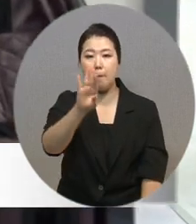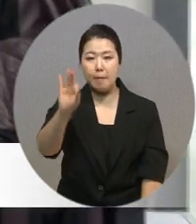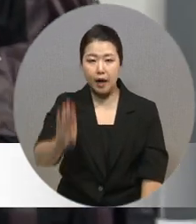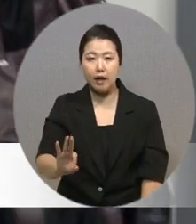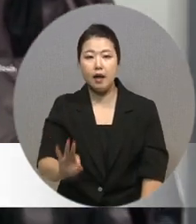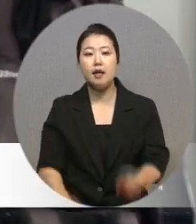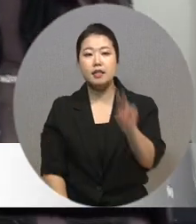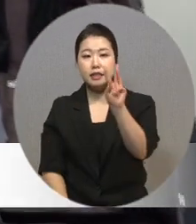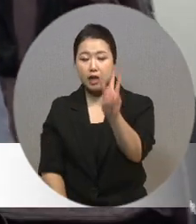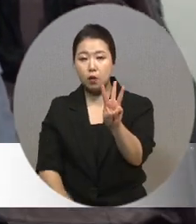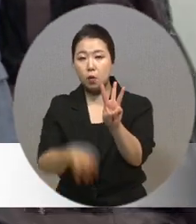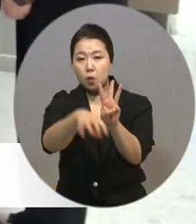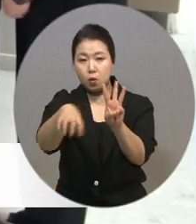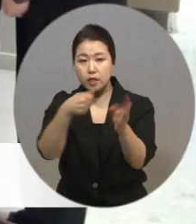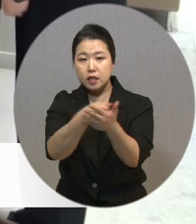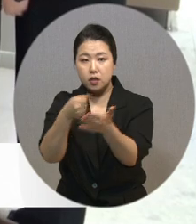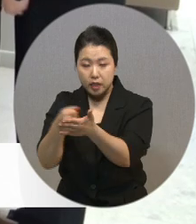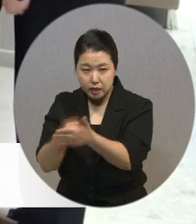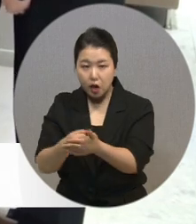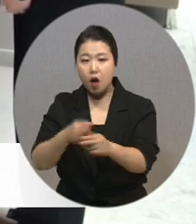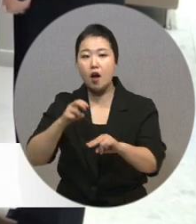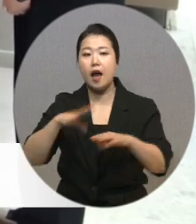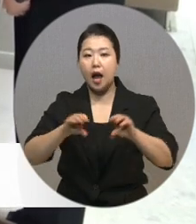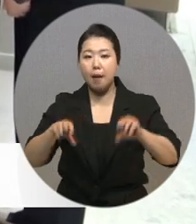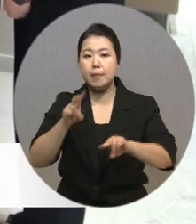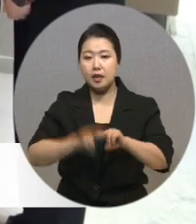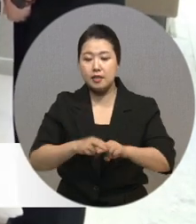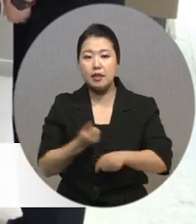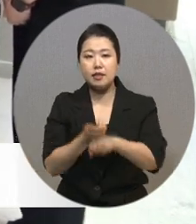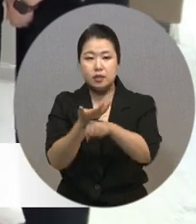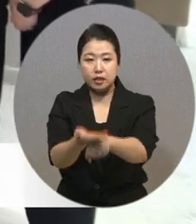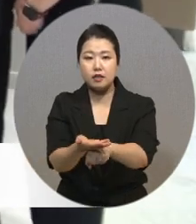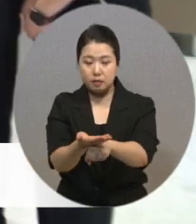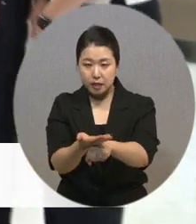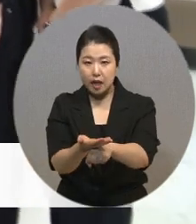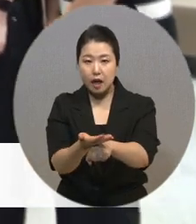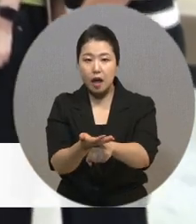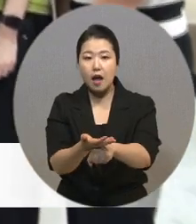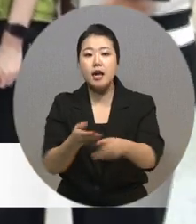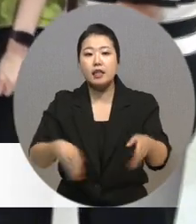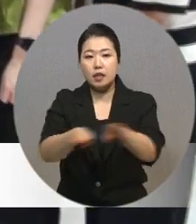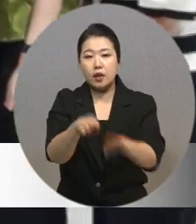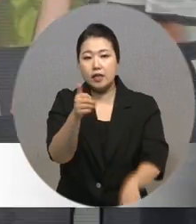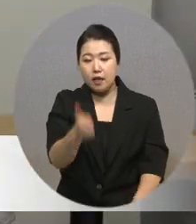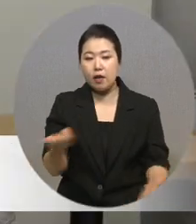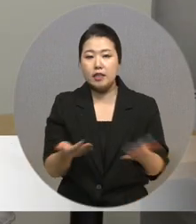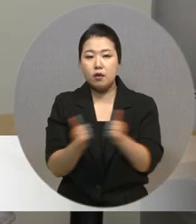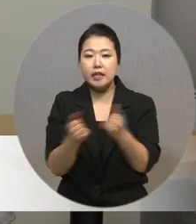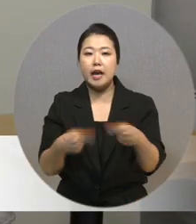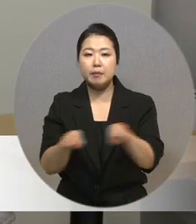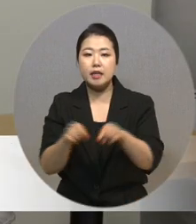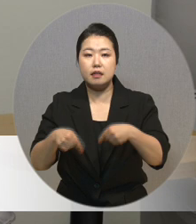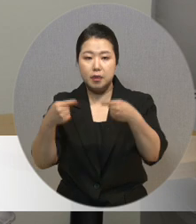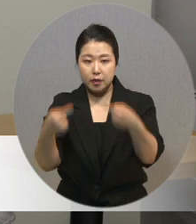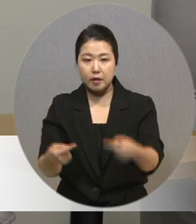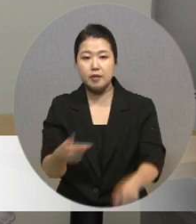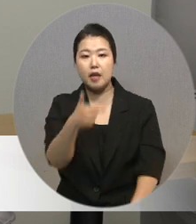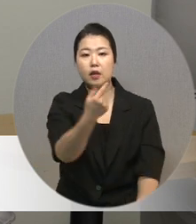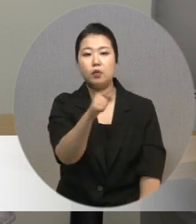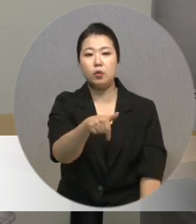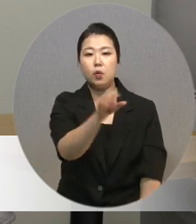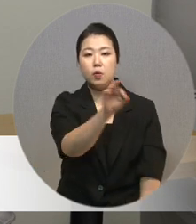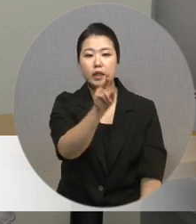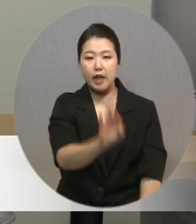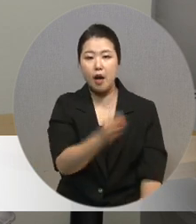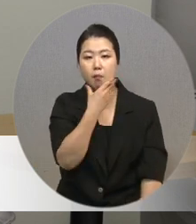선정했습니다 전달식에는 해당 기관장과 직원들이 함께 참석했습니다 노양 종합사회 복지간에